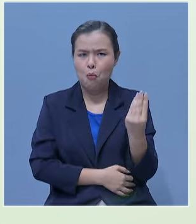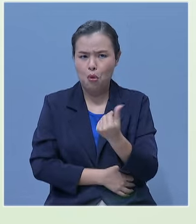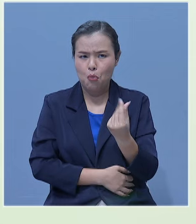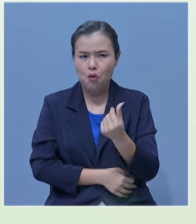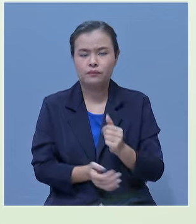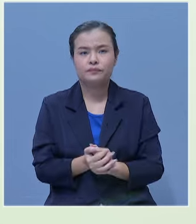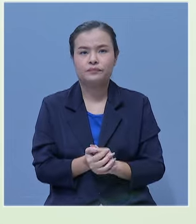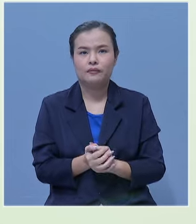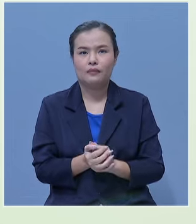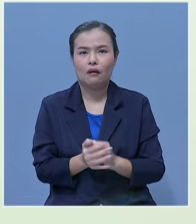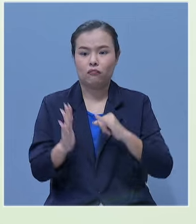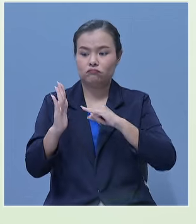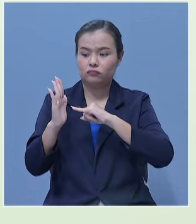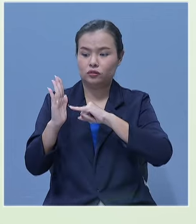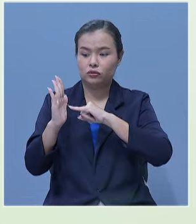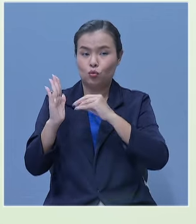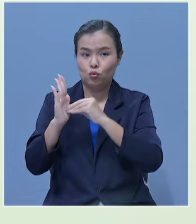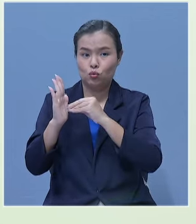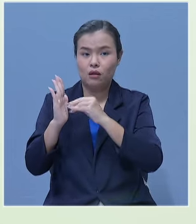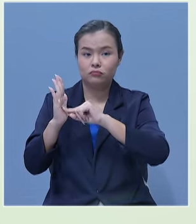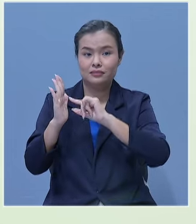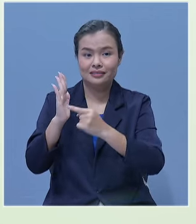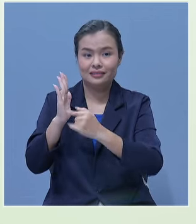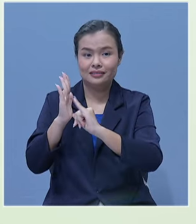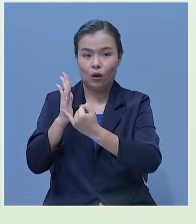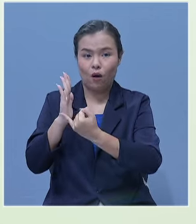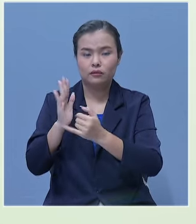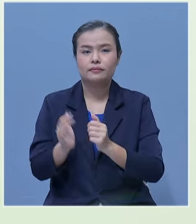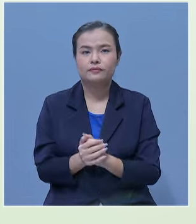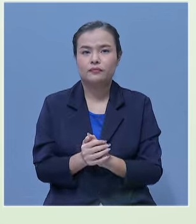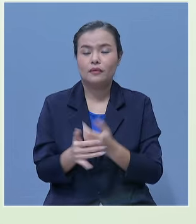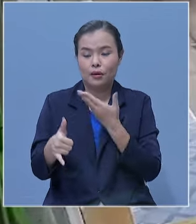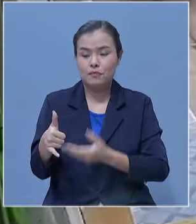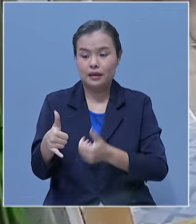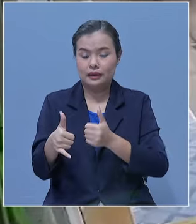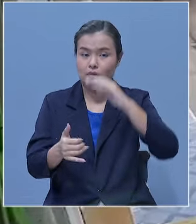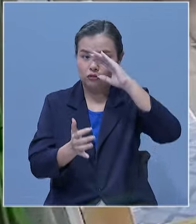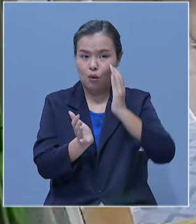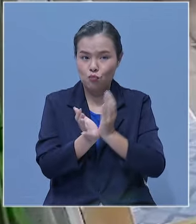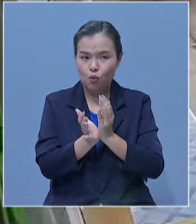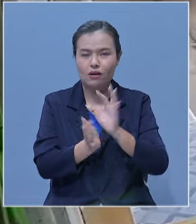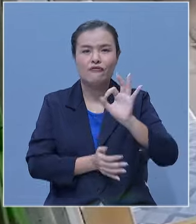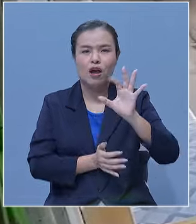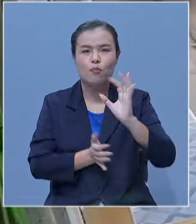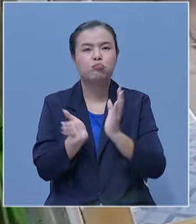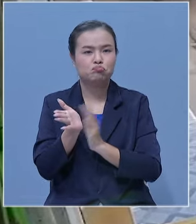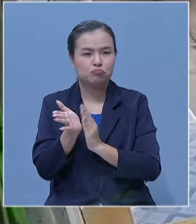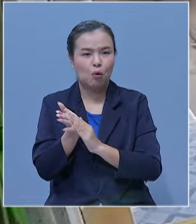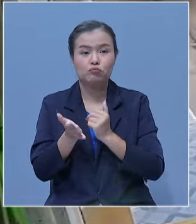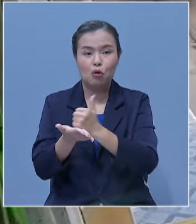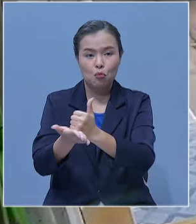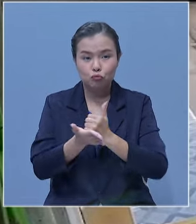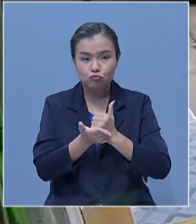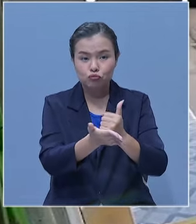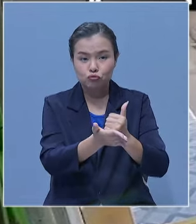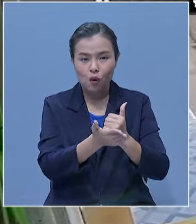ในการติดตามเนี่ย เพราะนี่ข้ามจังหวัดด้วยนะ เนี่ยฮะต้องชื่นชมทั้งพลเมืองดีตำรวจแล้วก็ทางสายไหมต้องรอดที่ช่วยกันเนี่ยนะครับอย่างที่บอก